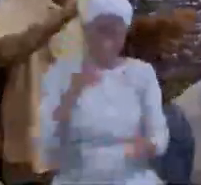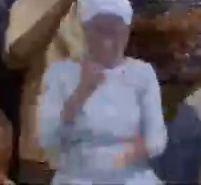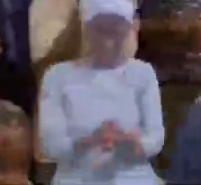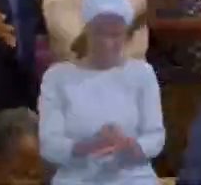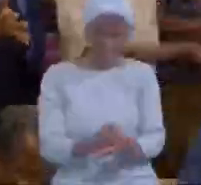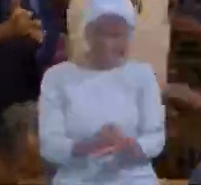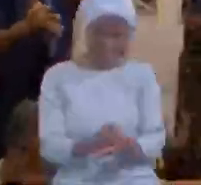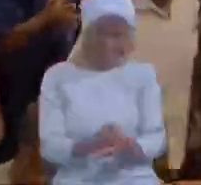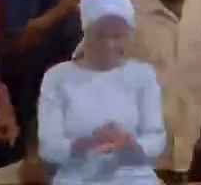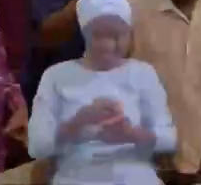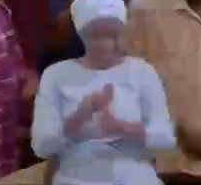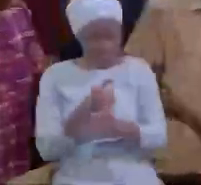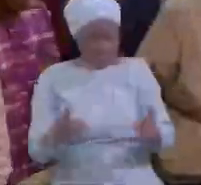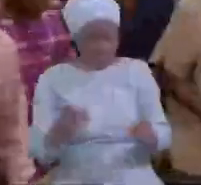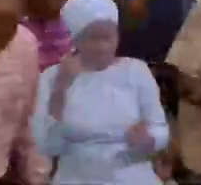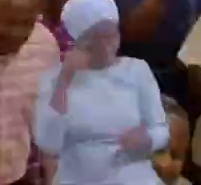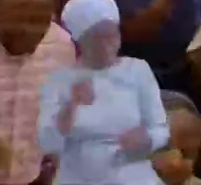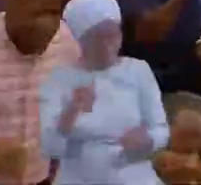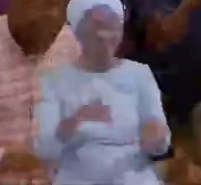La délivrance est là.